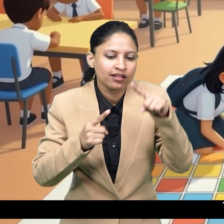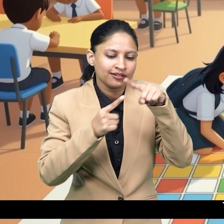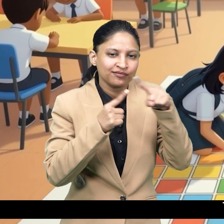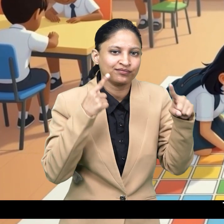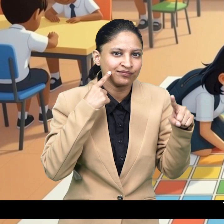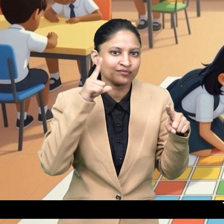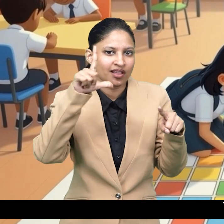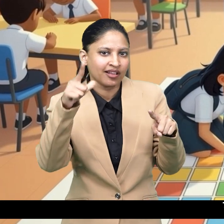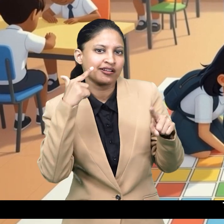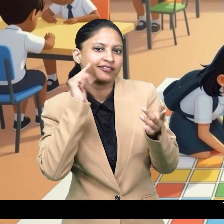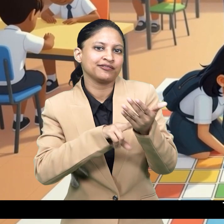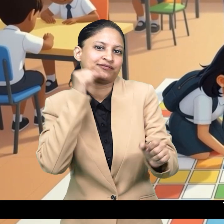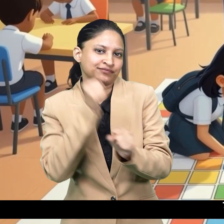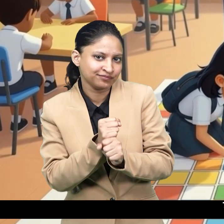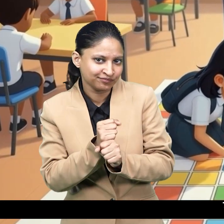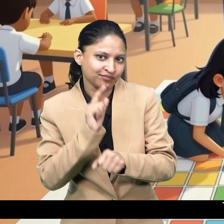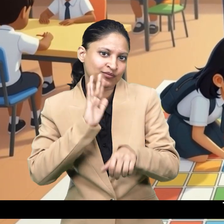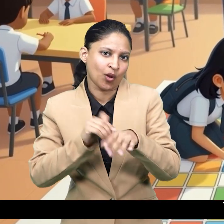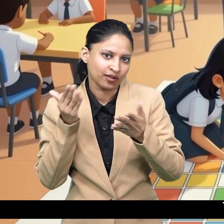याला टायलिंग म्हणतात.